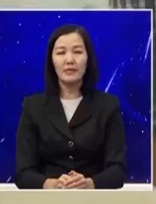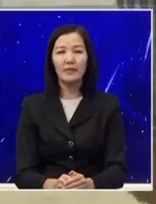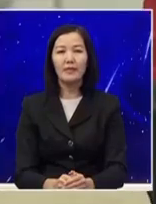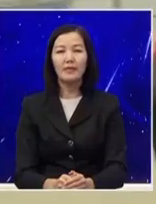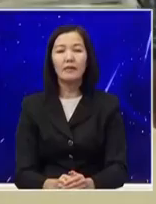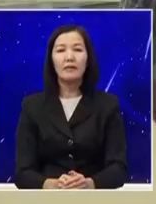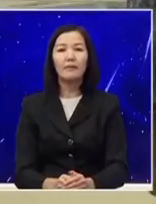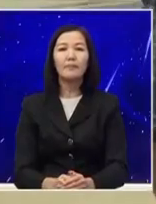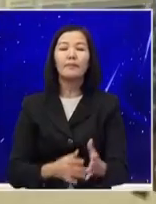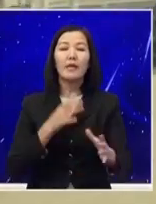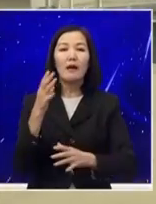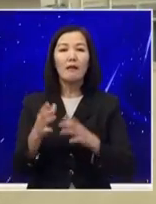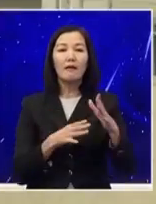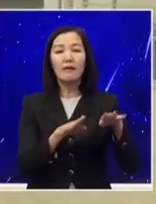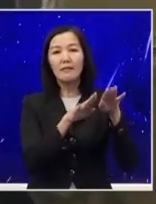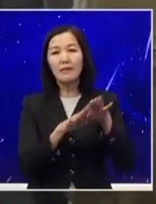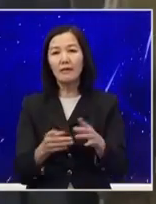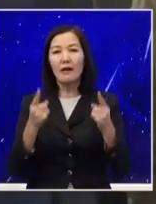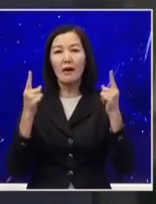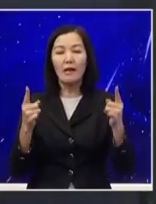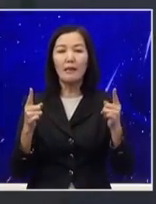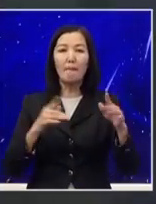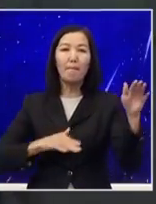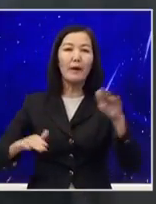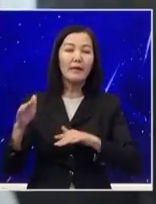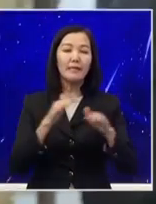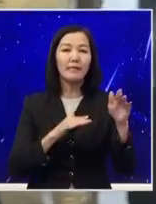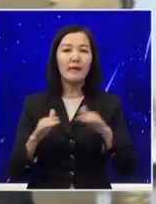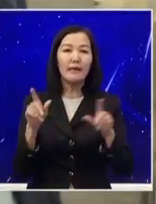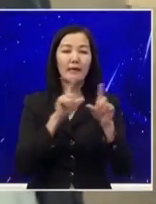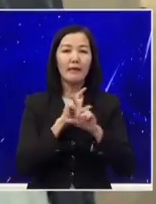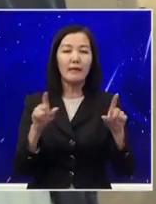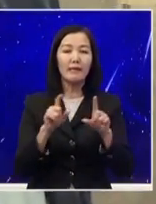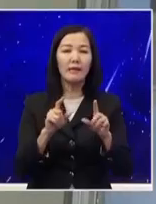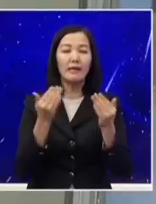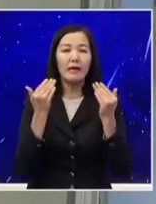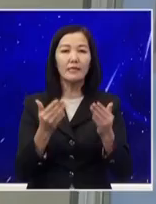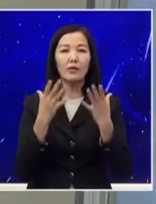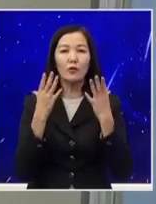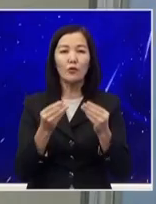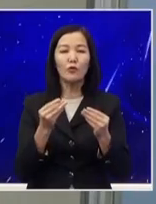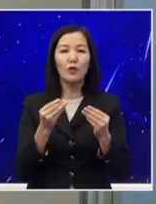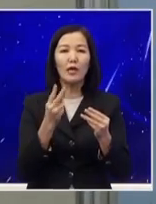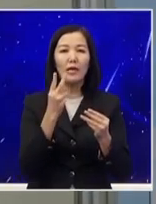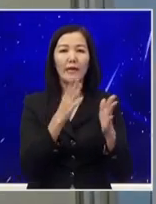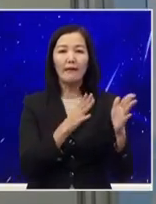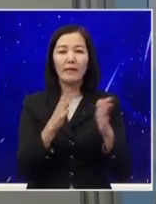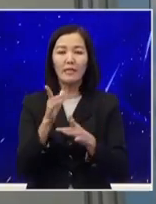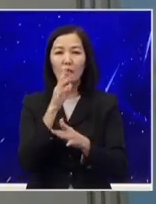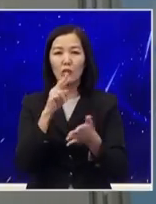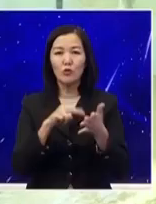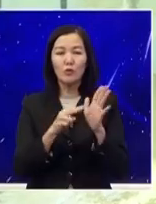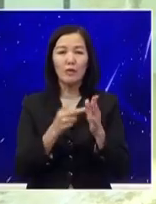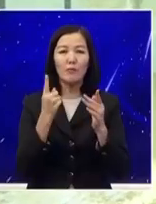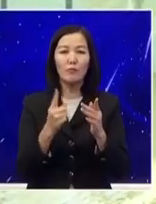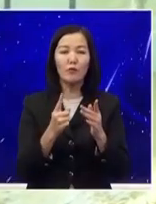Ал бұл халықаралық стандартқа сай алып бассейн. Құрылысын Базис Контракшн компаниясы жүргізіп жатыр. Жұмыстар екі кезеңге жоспарланған.